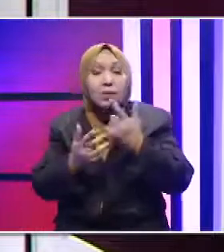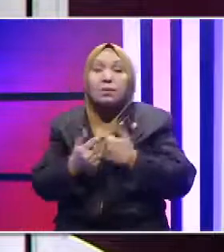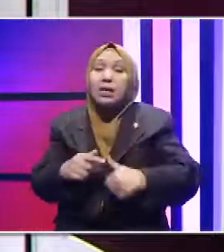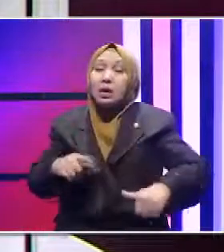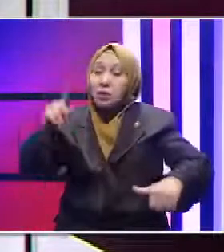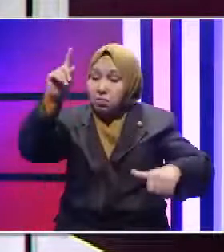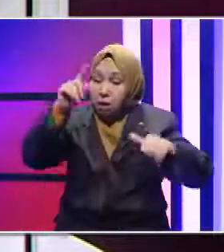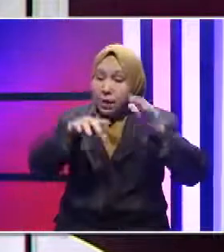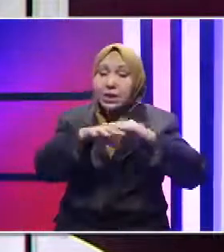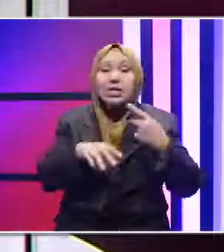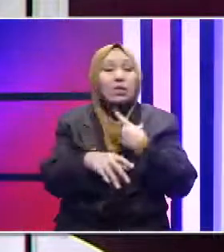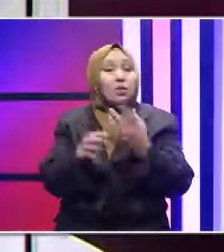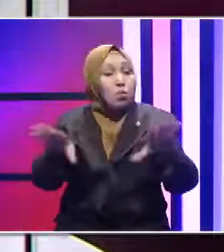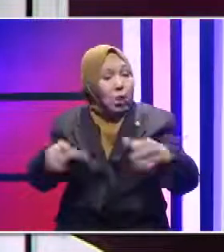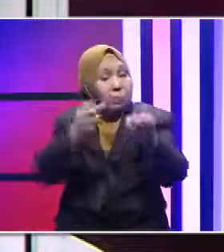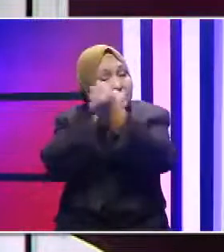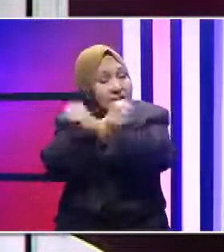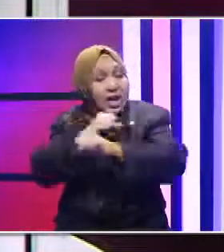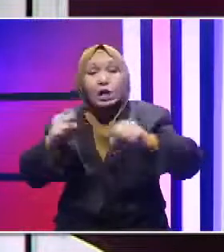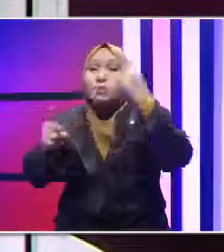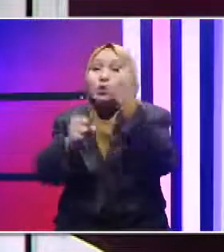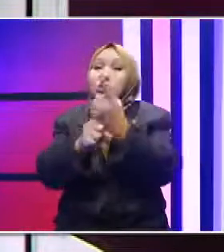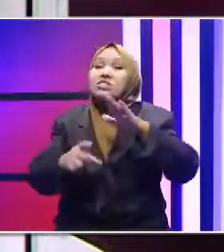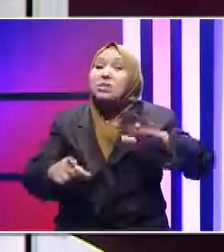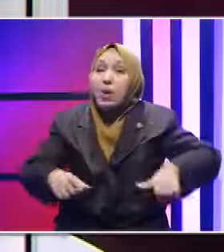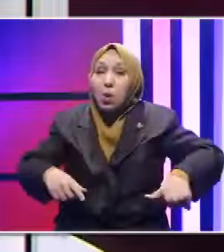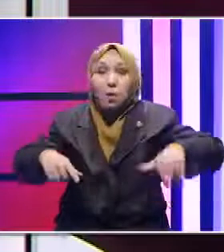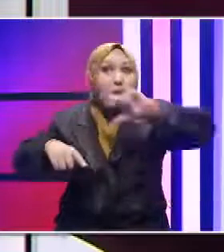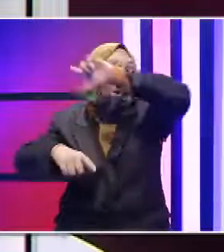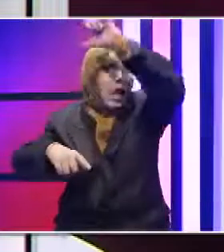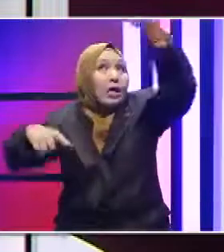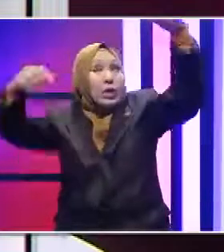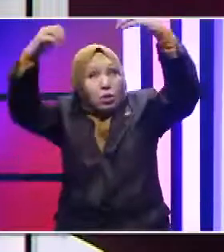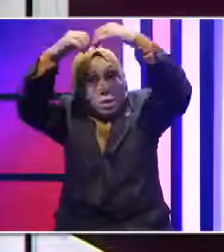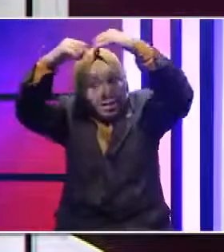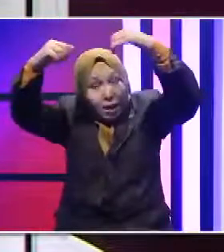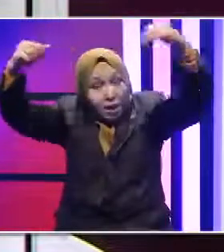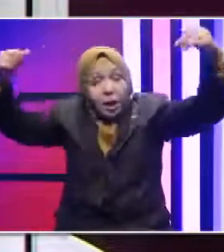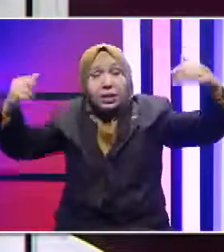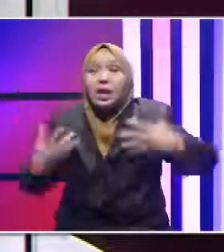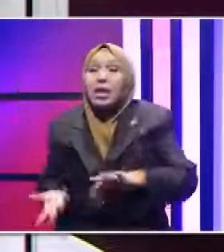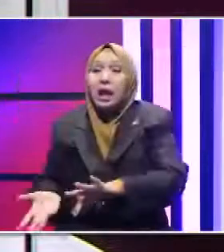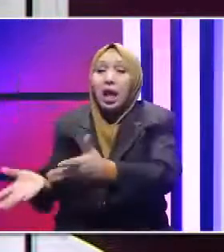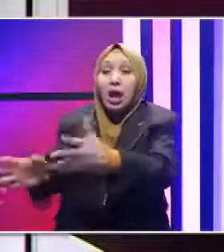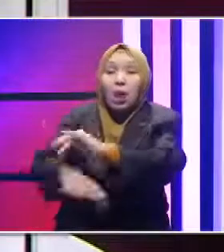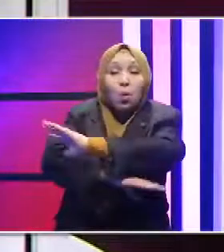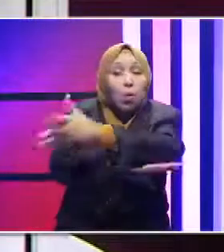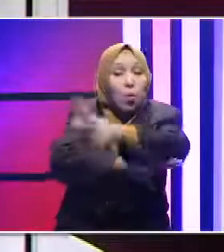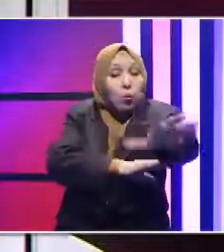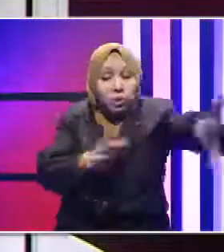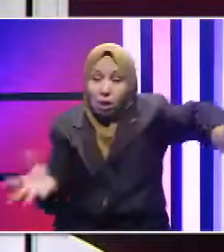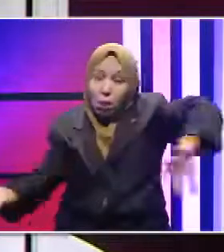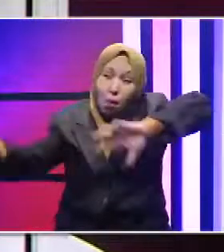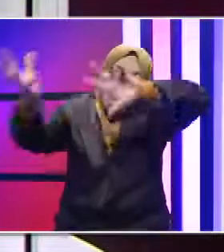buat persediaan betul-betul sebelum langit terbelah dan juga lautan bergelora. Ayat Masya.